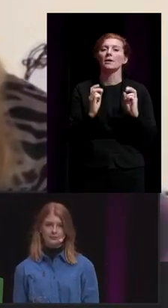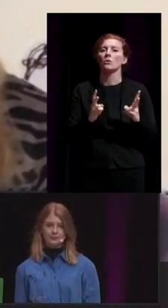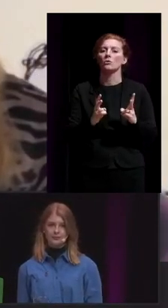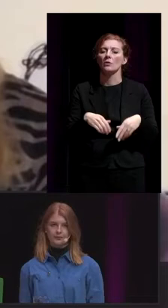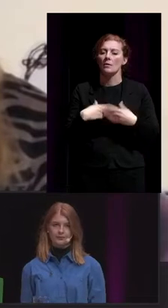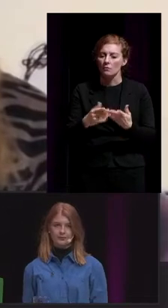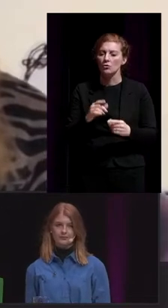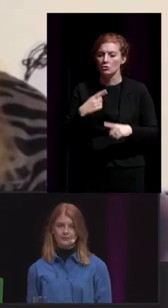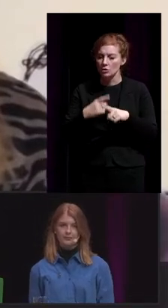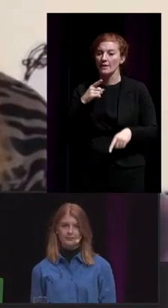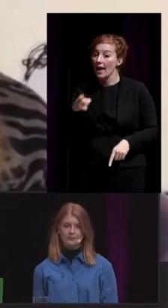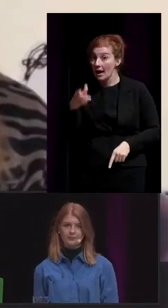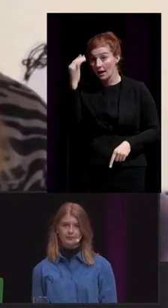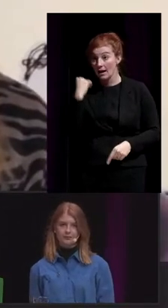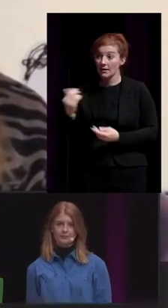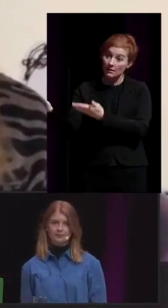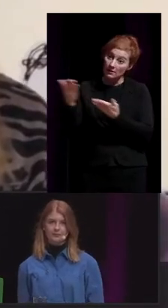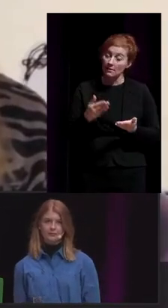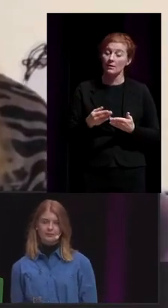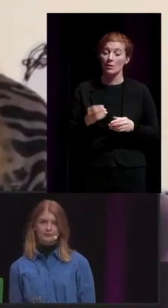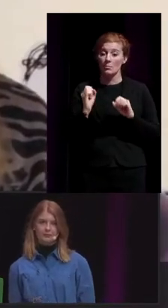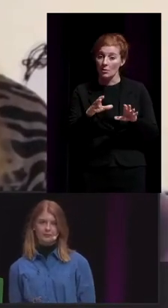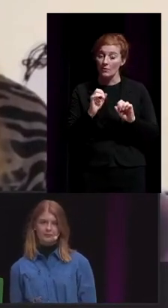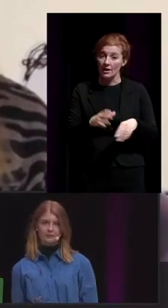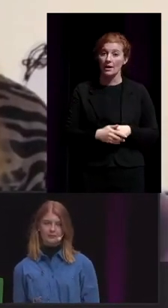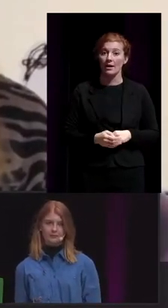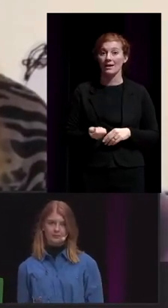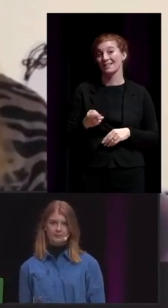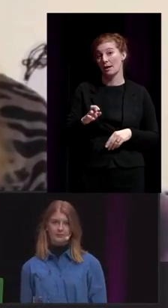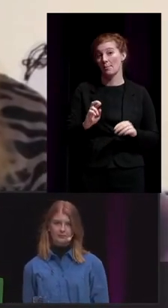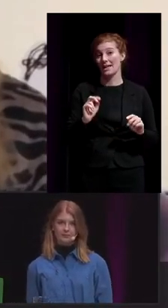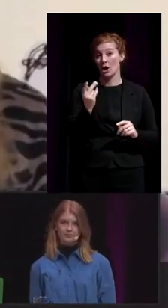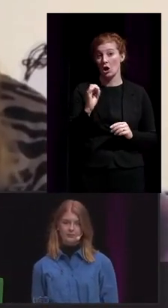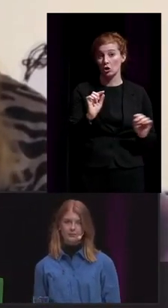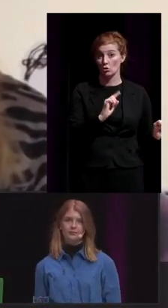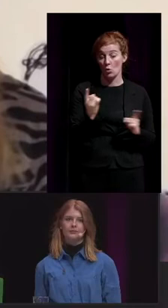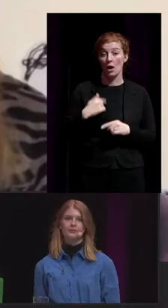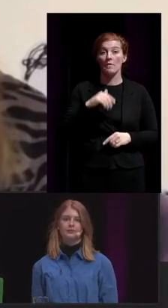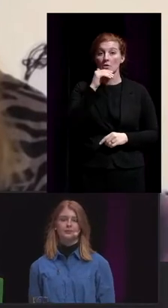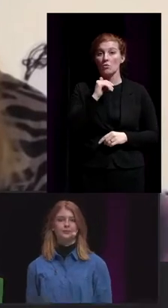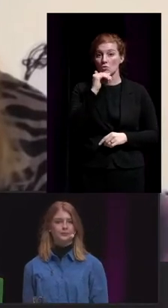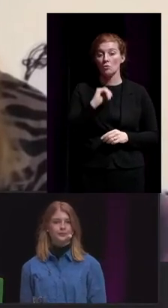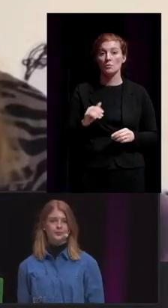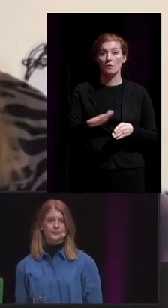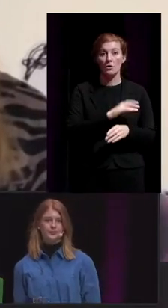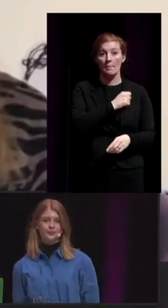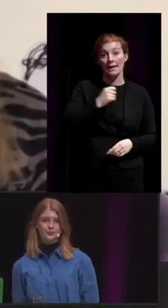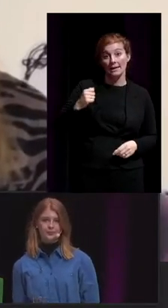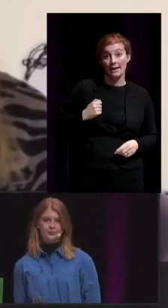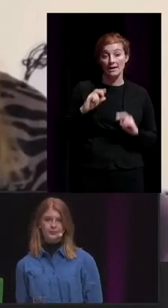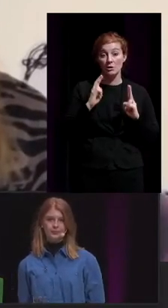vi vara med och påverka, vi skulle vilja ha med i det här. Exempel har vi i Karlskoga, ett ungdomsfullmäktige som är ett beredande